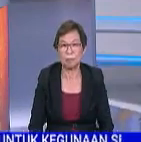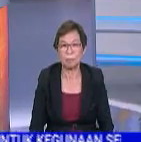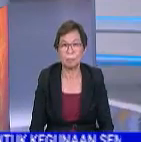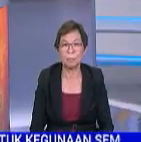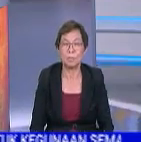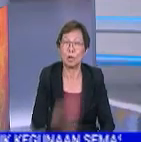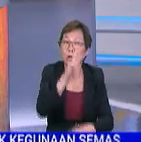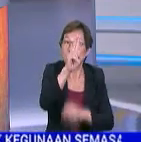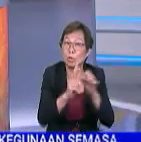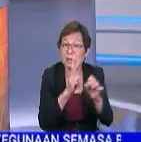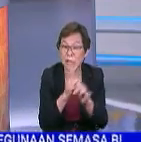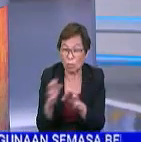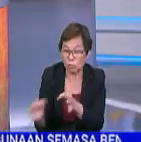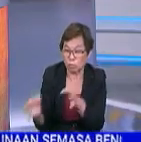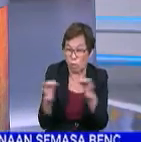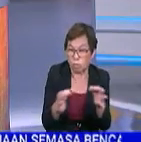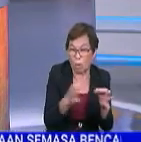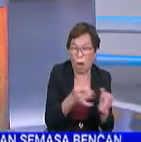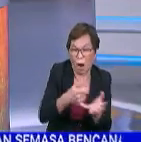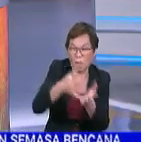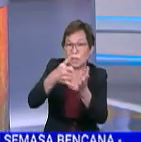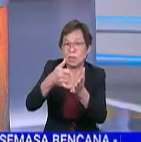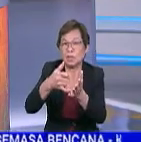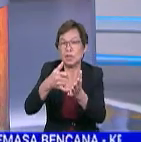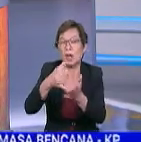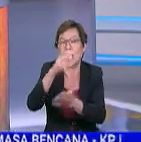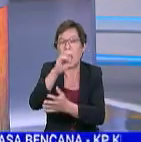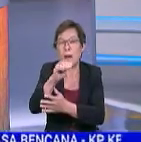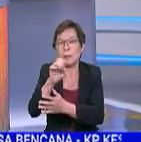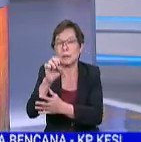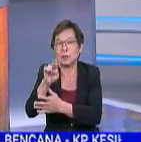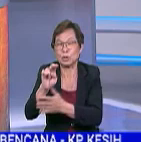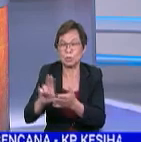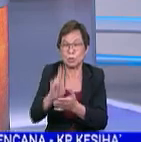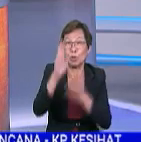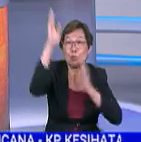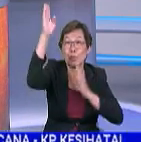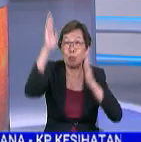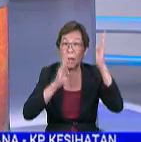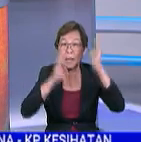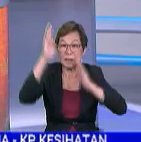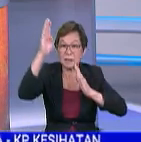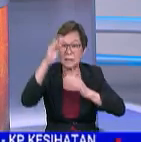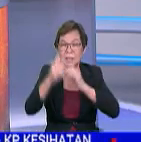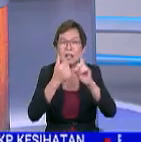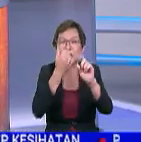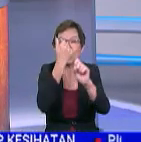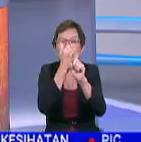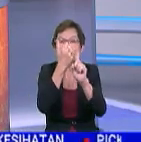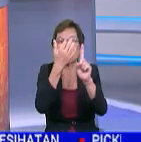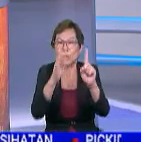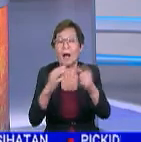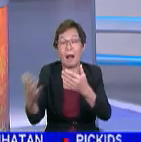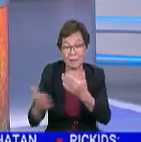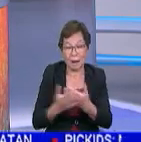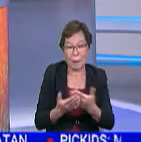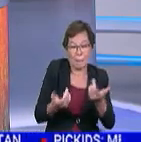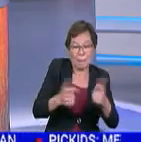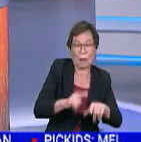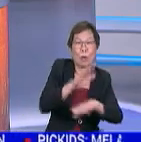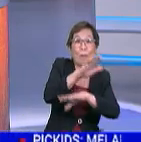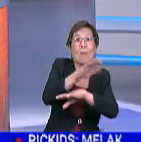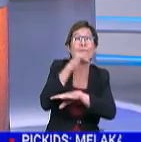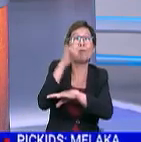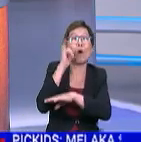Hai selepas 2 tahun ditunda Anugerah sukan majelis Suka new stimulation mesum 2011 akhirnya kembali berlangsung pada malam